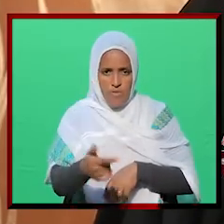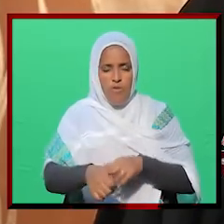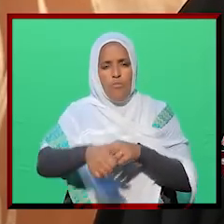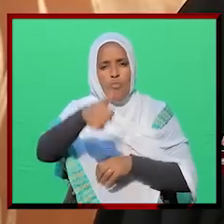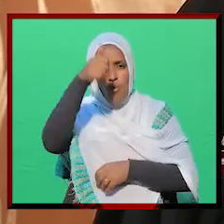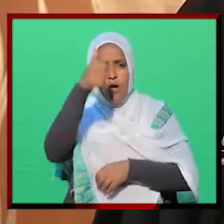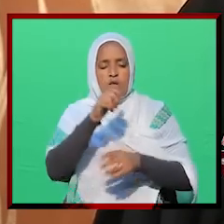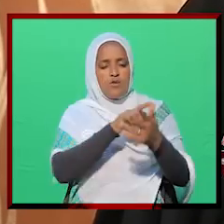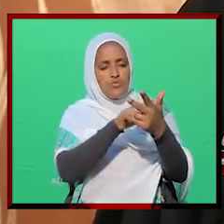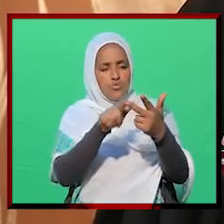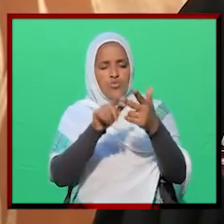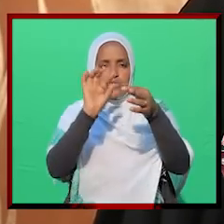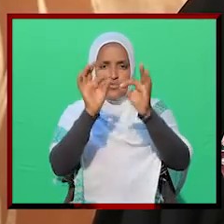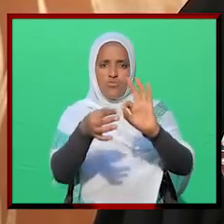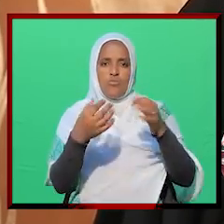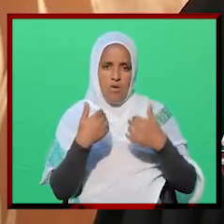የሚለው